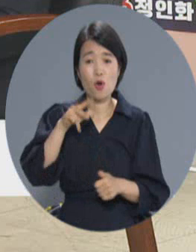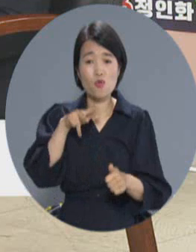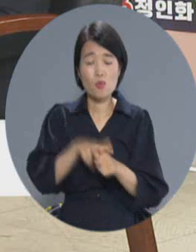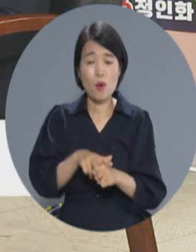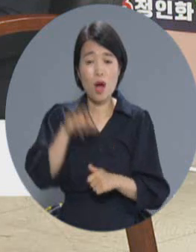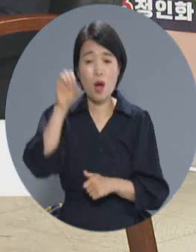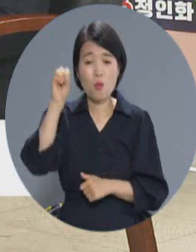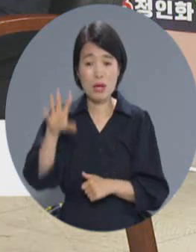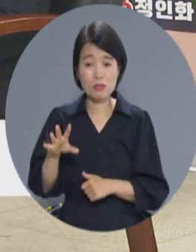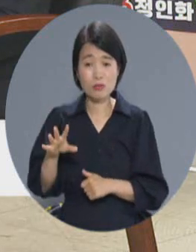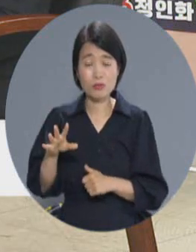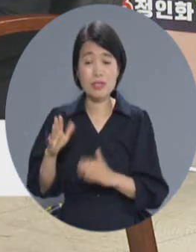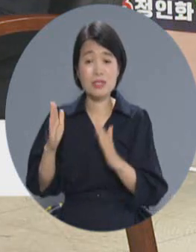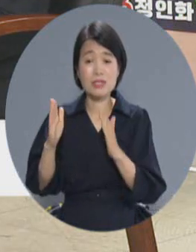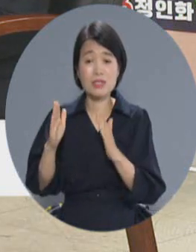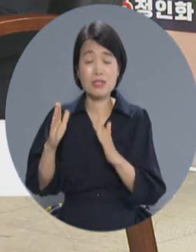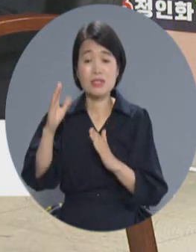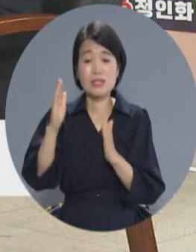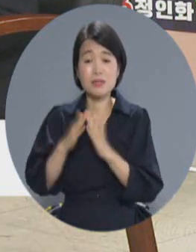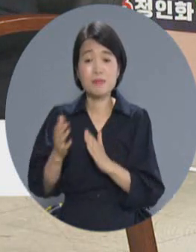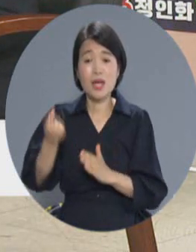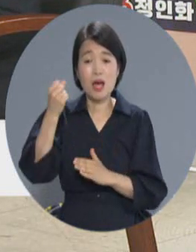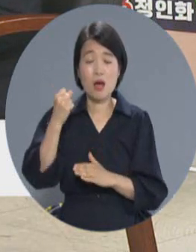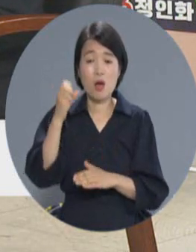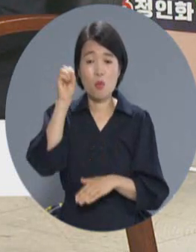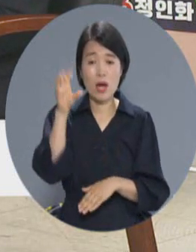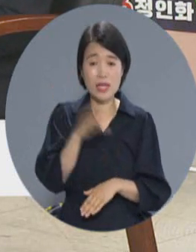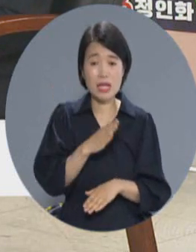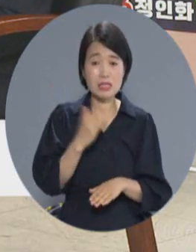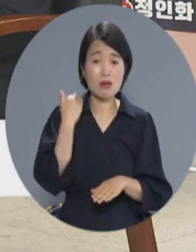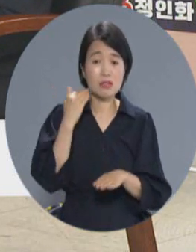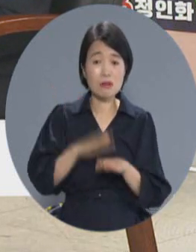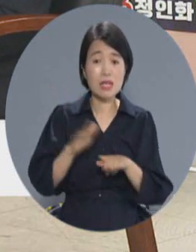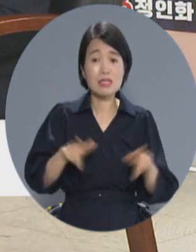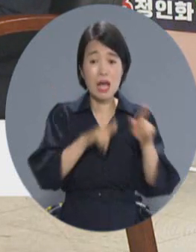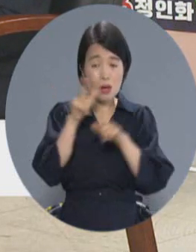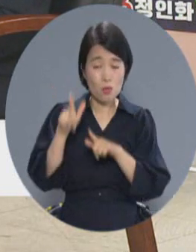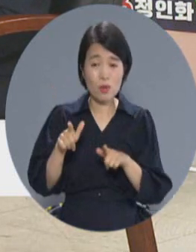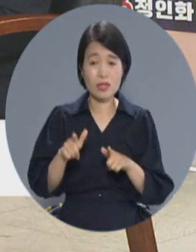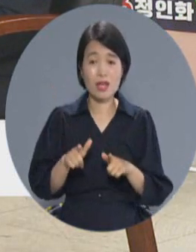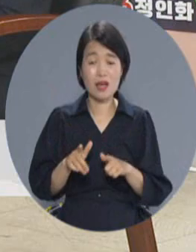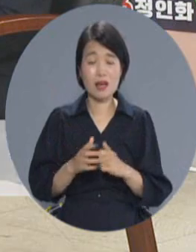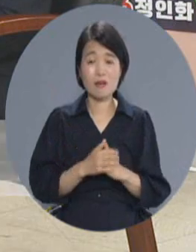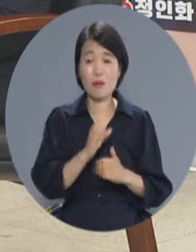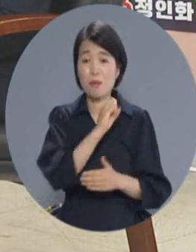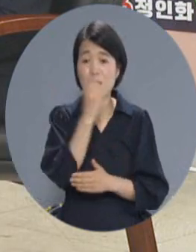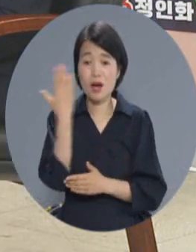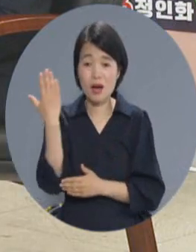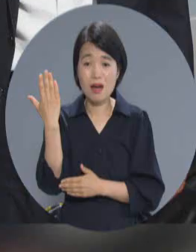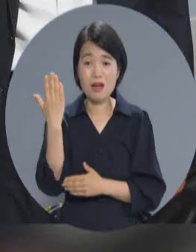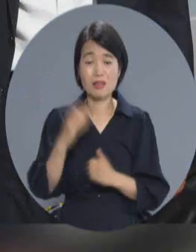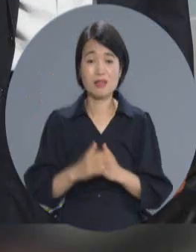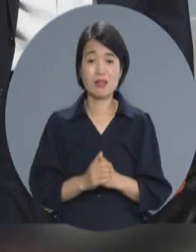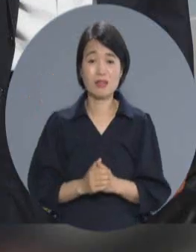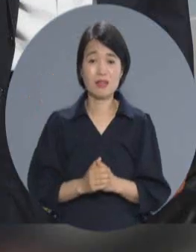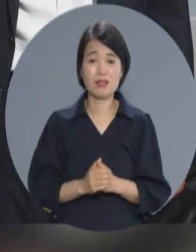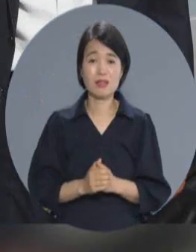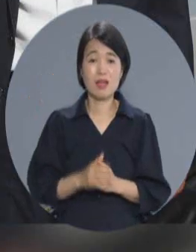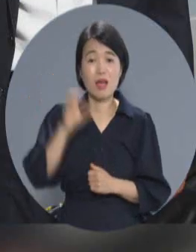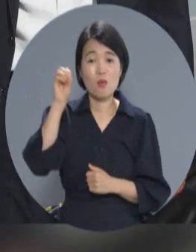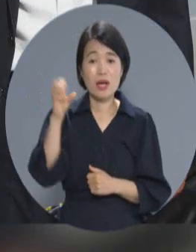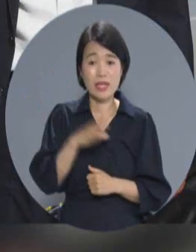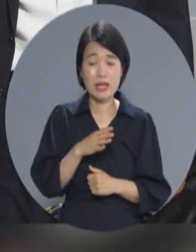광주에만 집이 있고 광양에서는 계속 전세살이를 하고 있다 이런 보도 자료를 최근에 배포를 해서 보도가 되기도 했습니다.